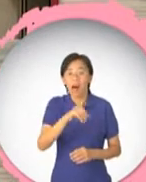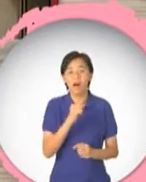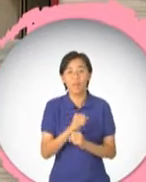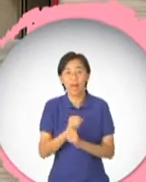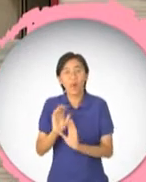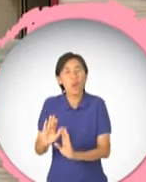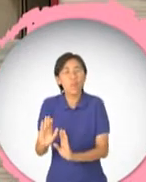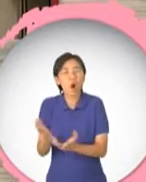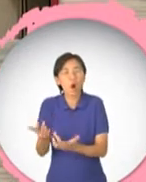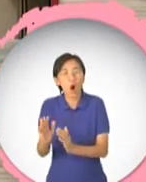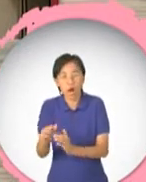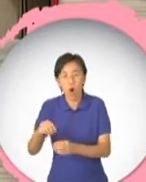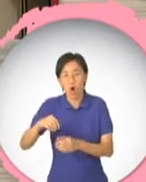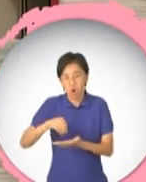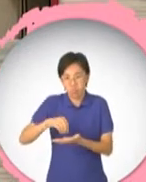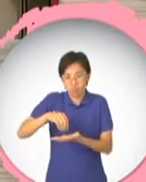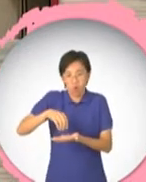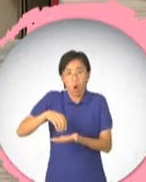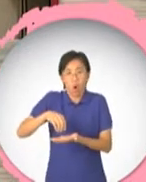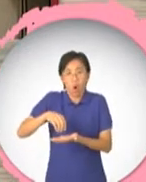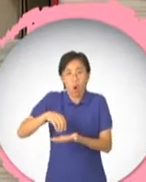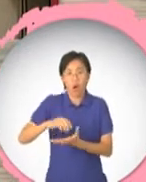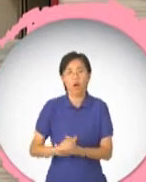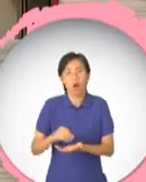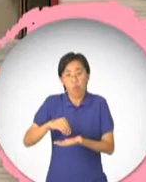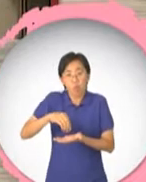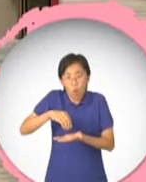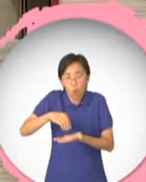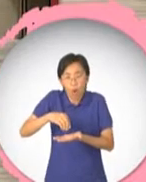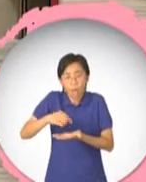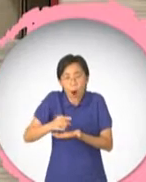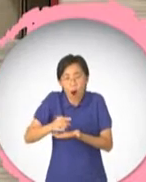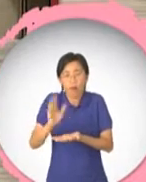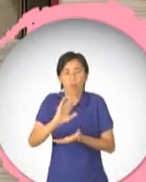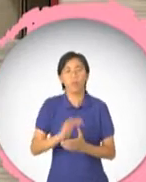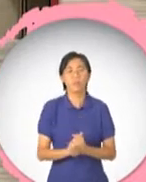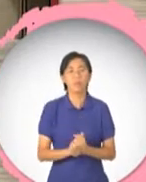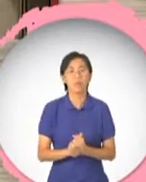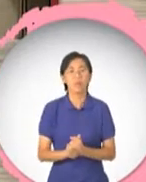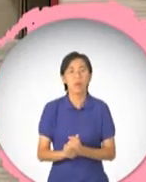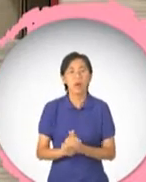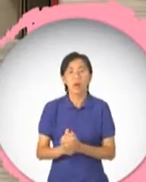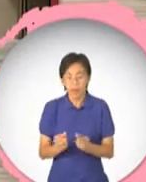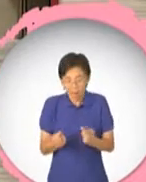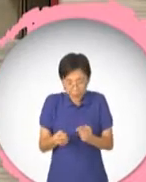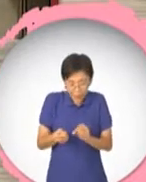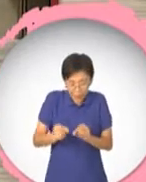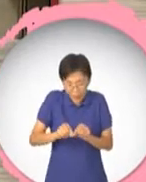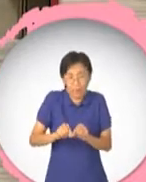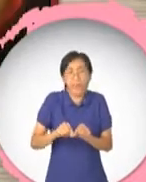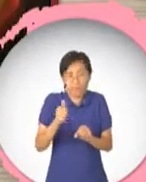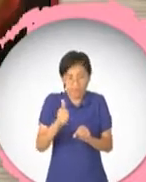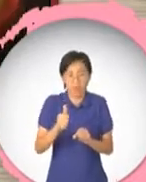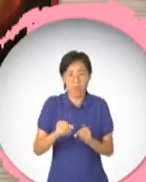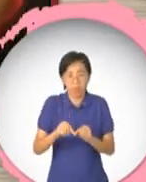มันจะฟูขึ้นมาแล้วมันจะดีดตัวออกมาแล้วก็ถ้าไปทอดมันจะฟูขึ้นมาอีกถ้าเราเก็บไม่ดีเนี่ยเดี๋ยวมันจะดีดตัวออกมาเลยนะคะหลังจ